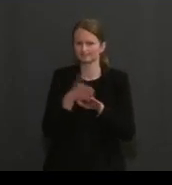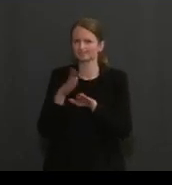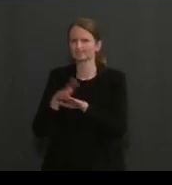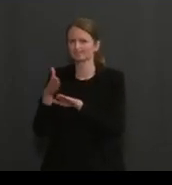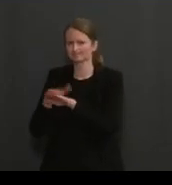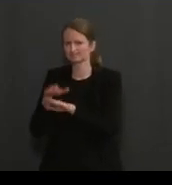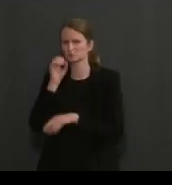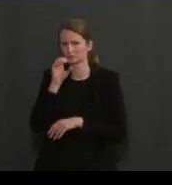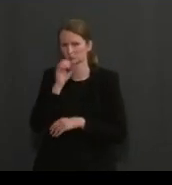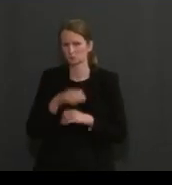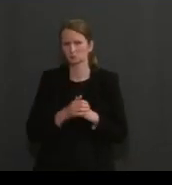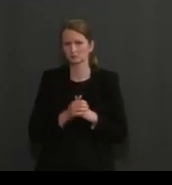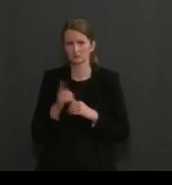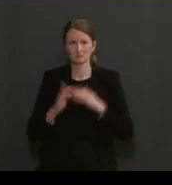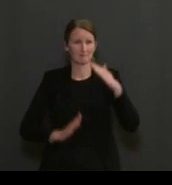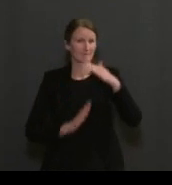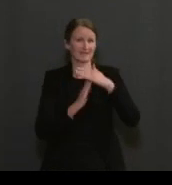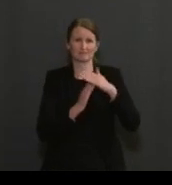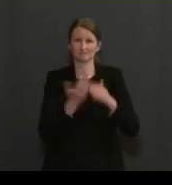vendredi 30 octobre.